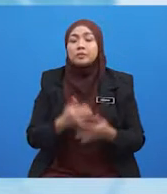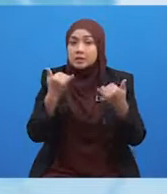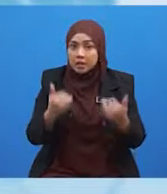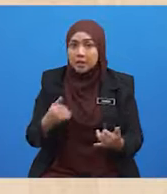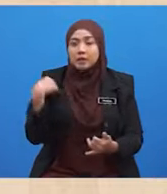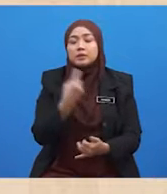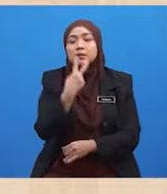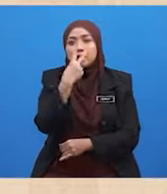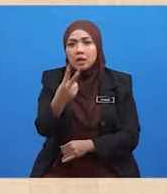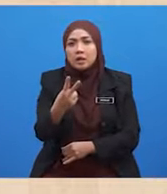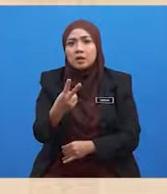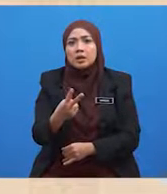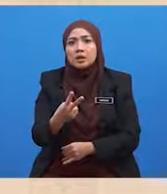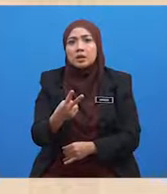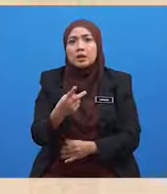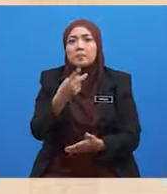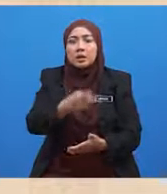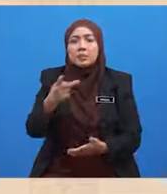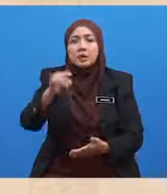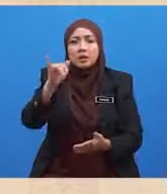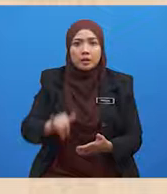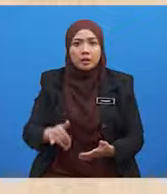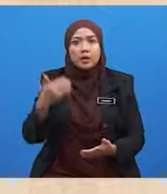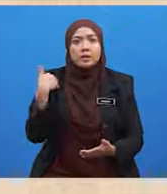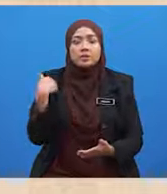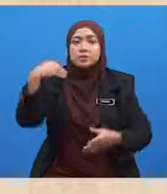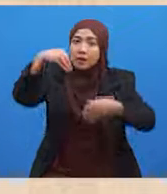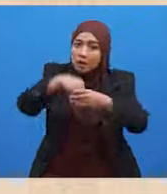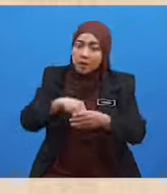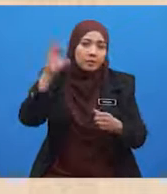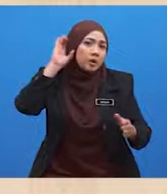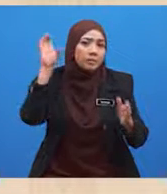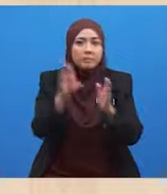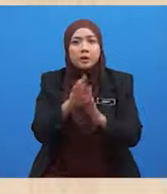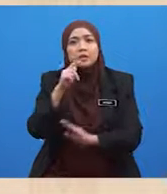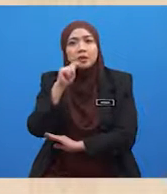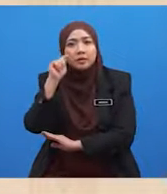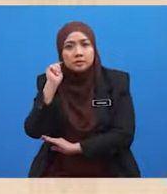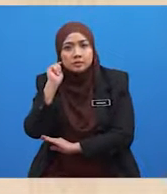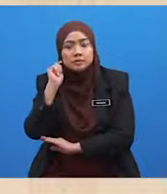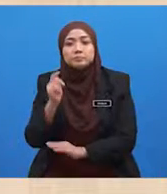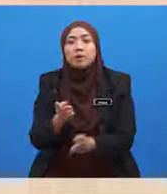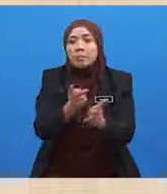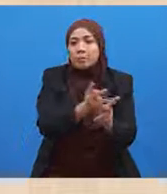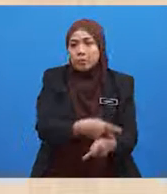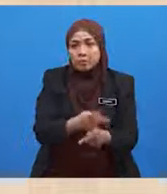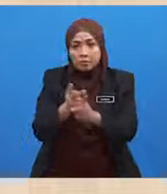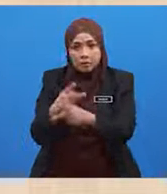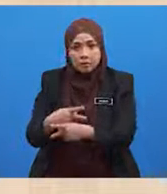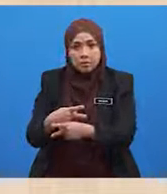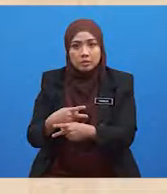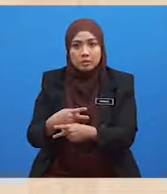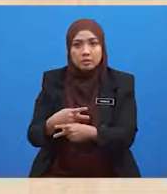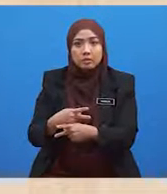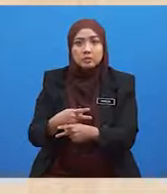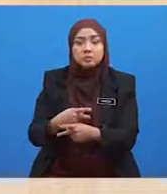sama-sama elemen-elemen berkenaan elemen yang pertama yaitu pada yang ditawarkan yaitu nasi Demak